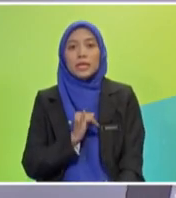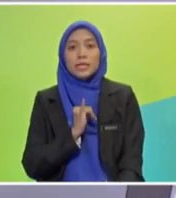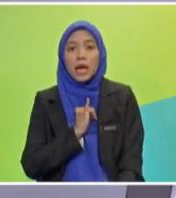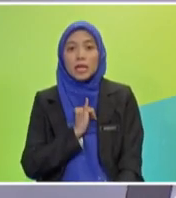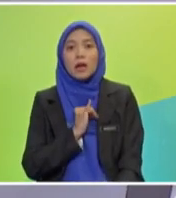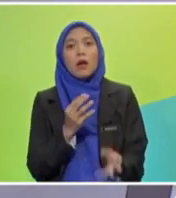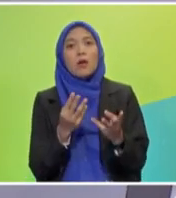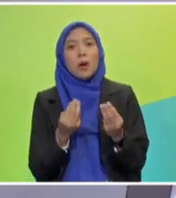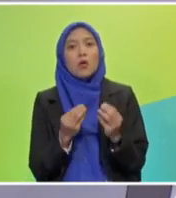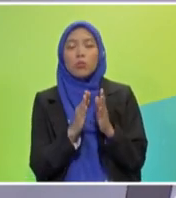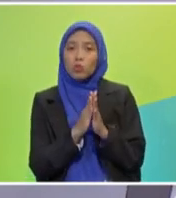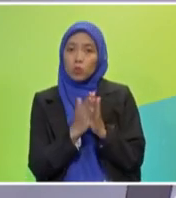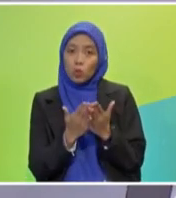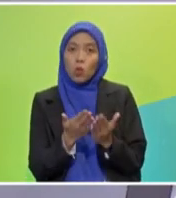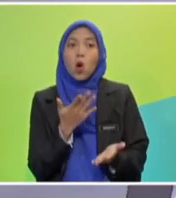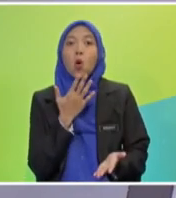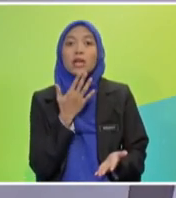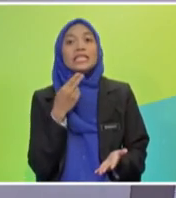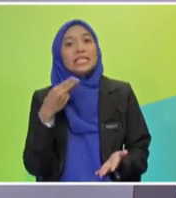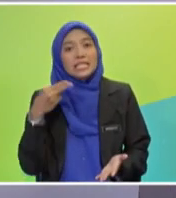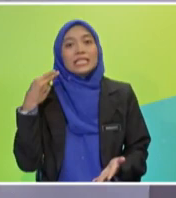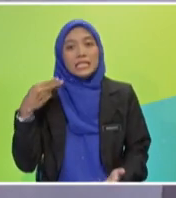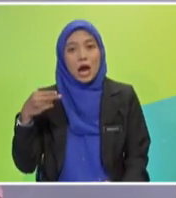Saya mahu buku berwarna hijau.